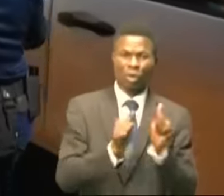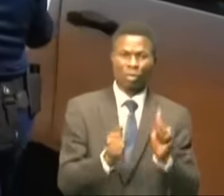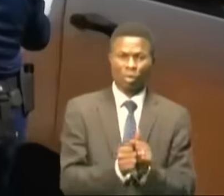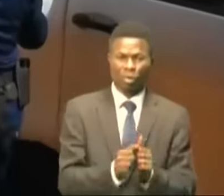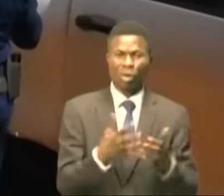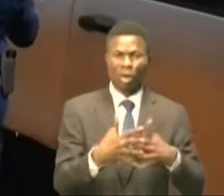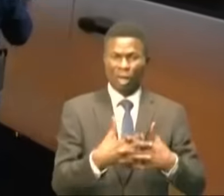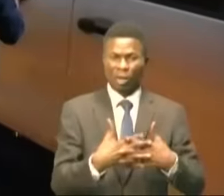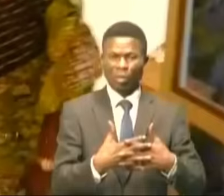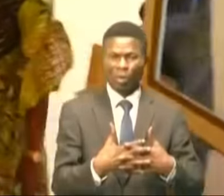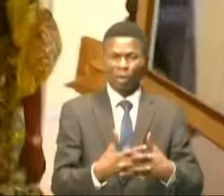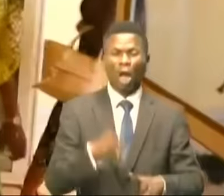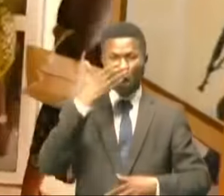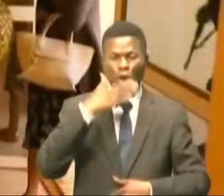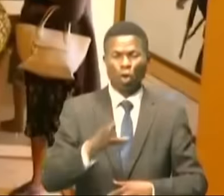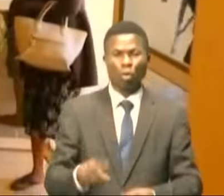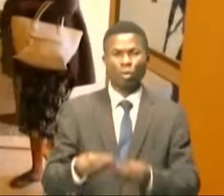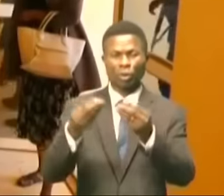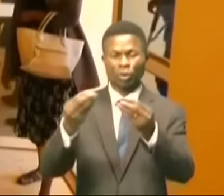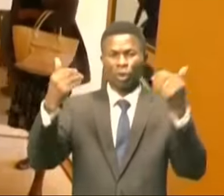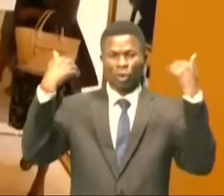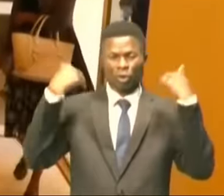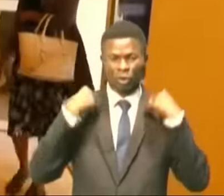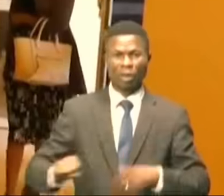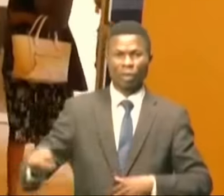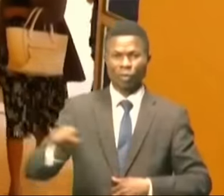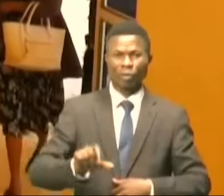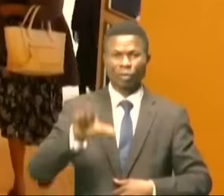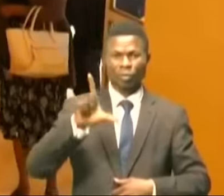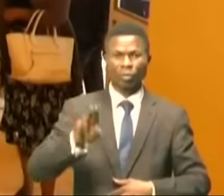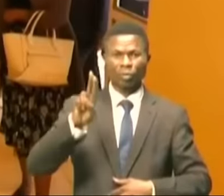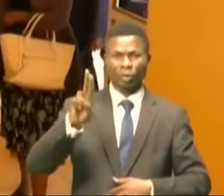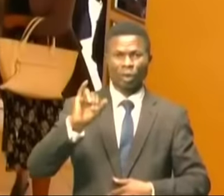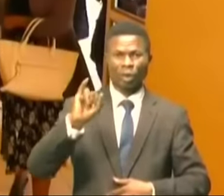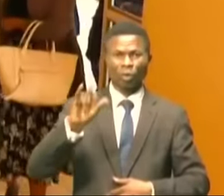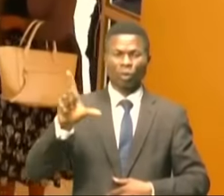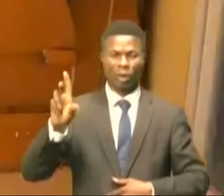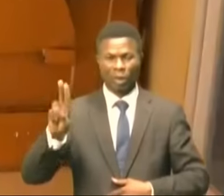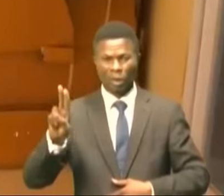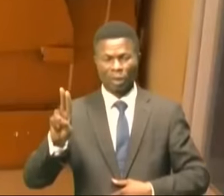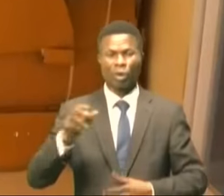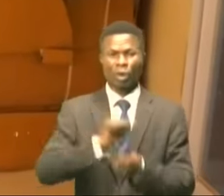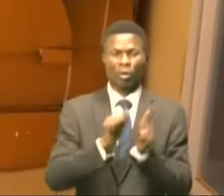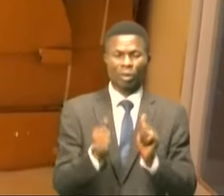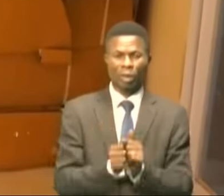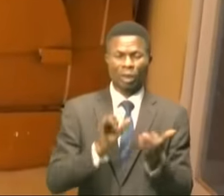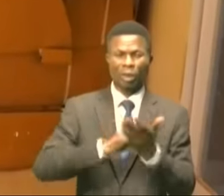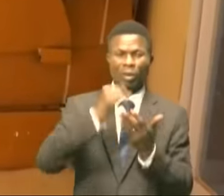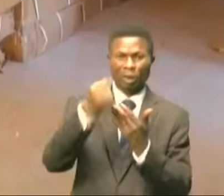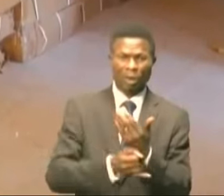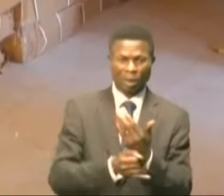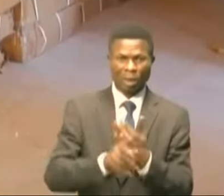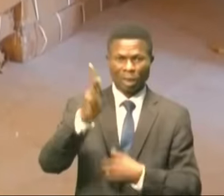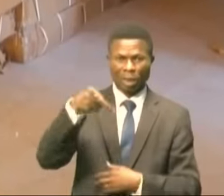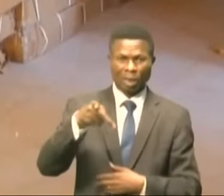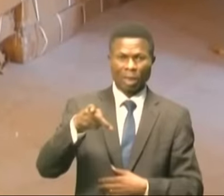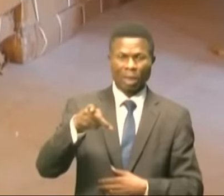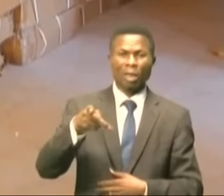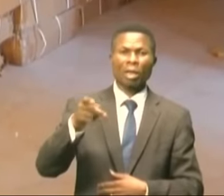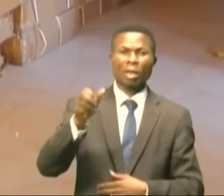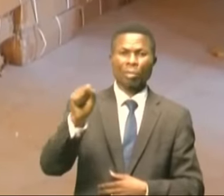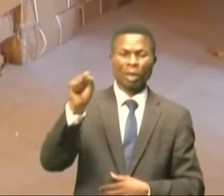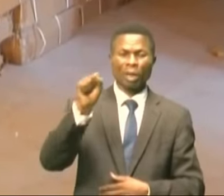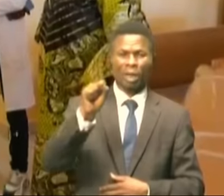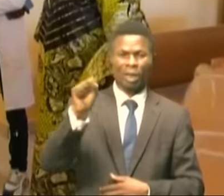matériel sanitaire ont été remis à la chef des secteurs de Lulu, Betty Kiendo, dans le cadre du projet PARS. Le projet PARS